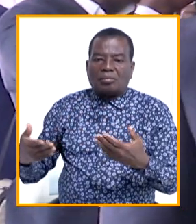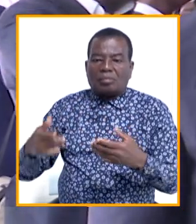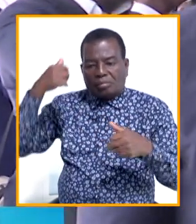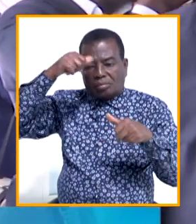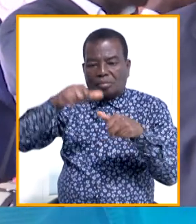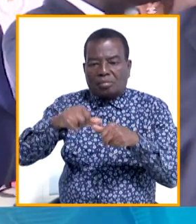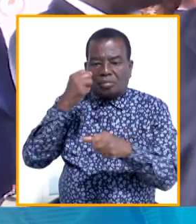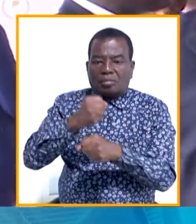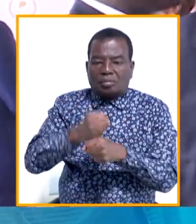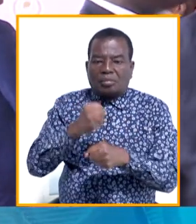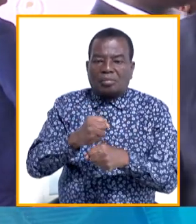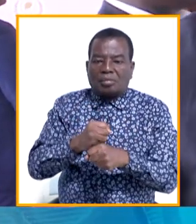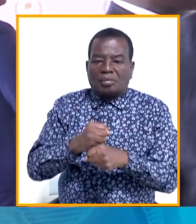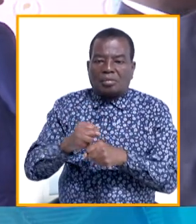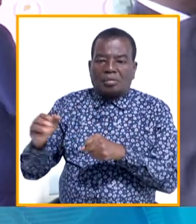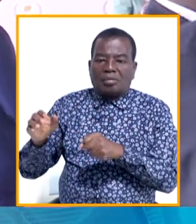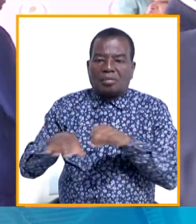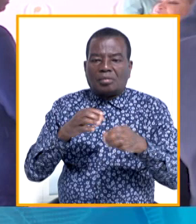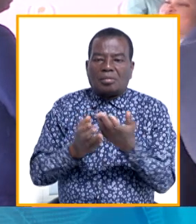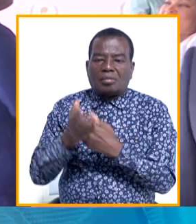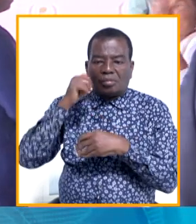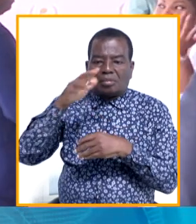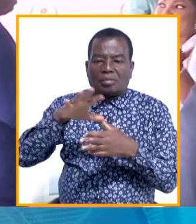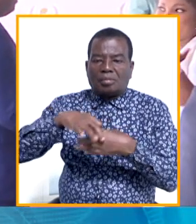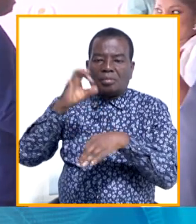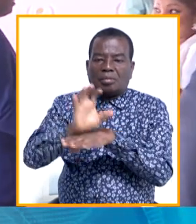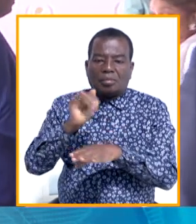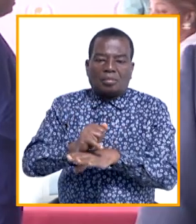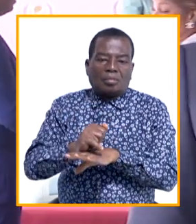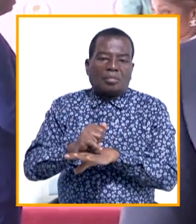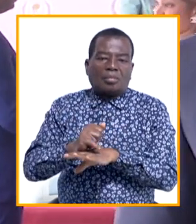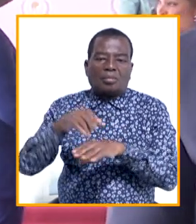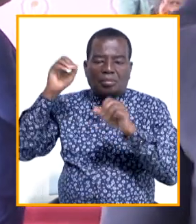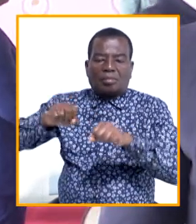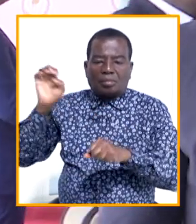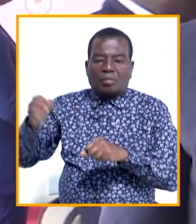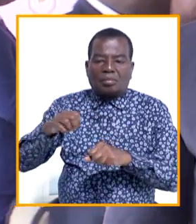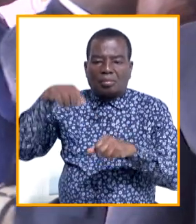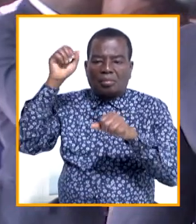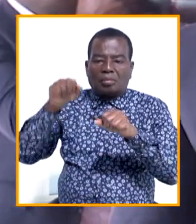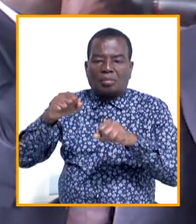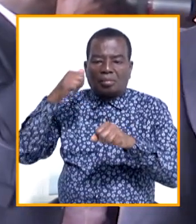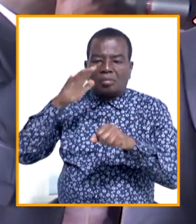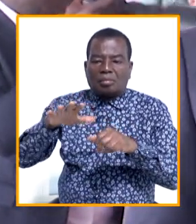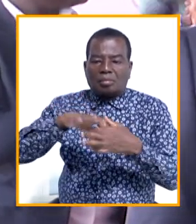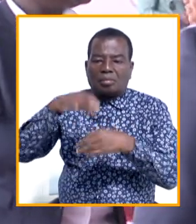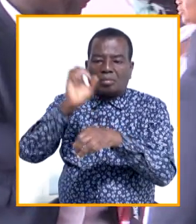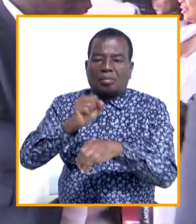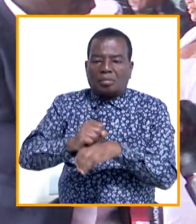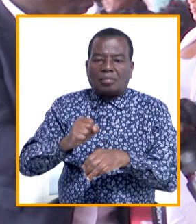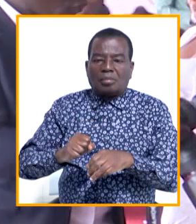reconnaissance du travail accompli par les femmes de Côte d'Ivoire la possibilité aux femmes de côte d'ivoir de